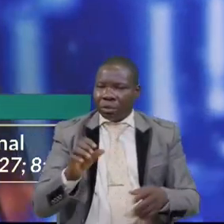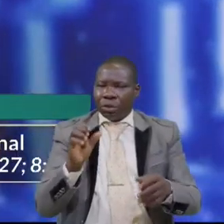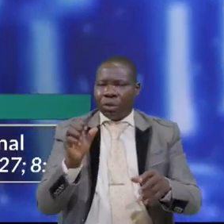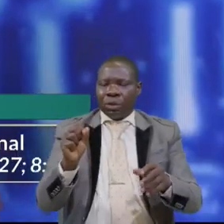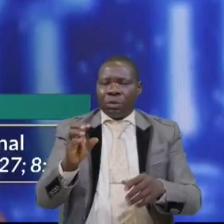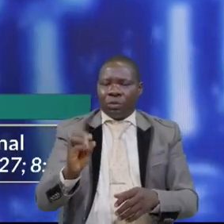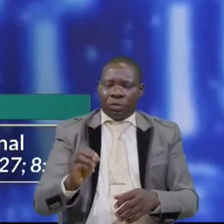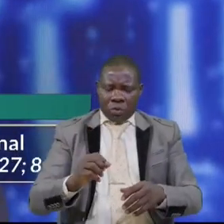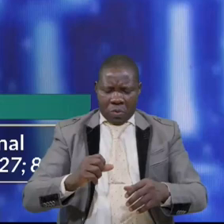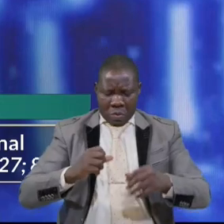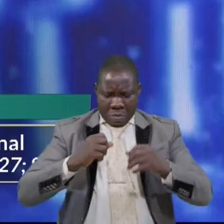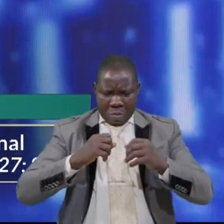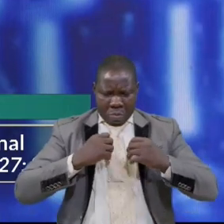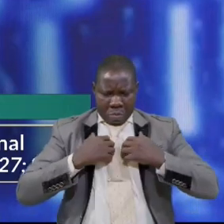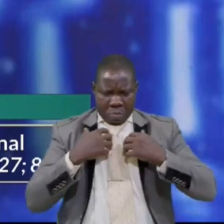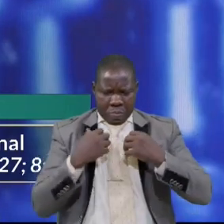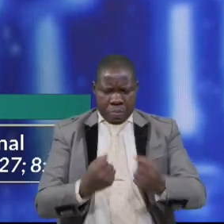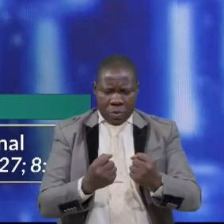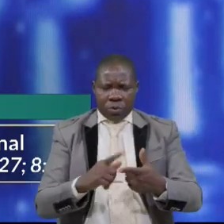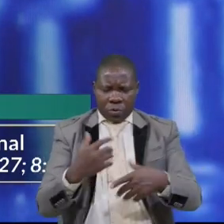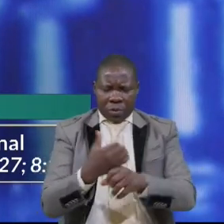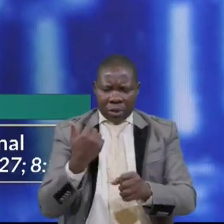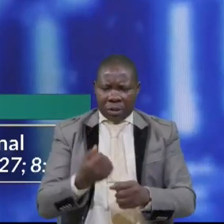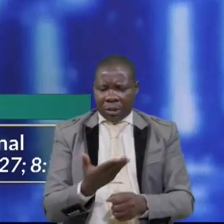Et il a pu prendre les vases.